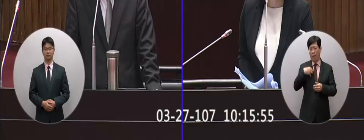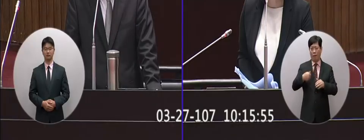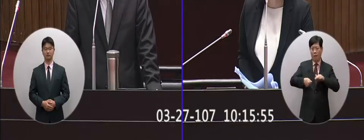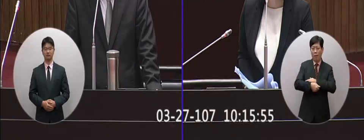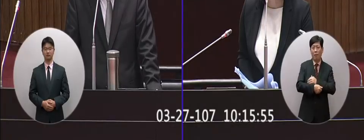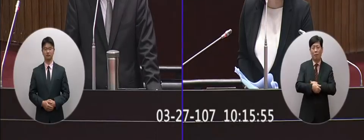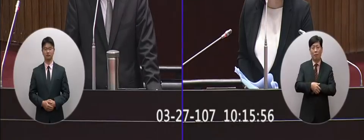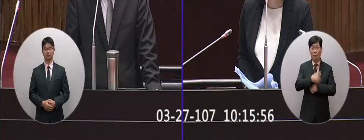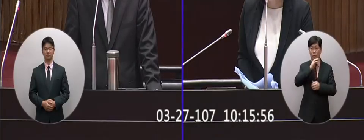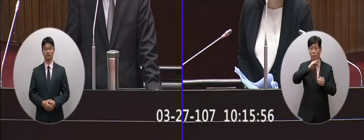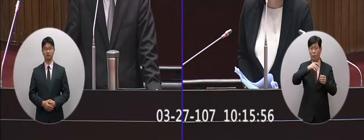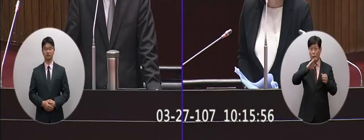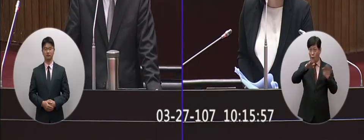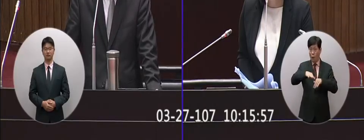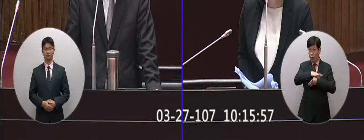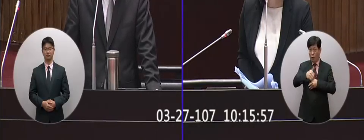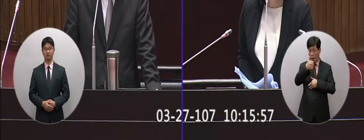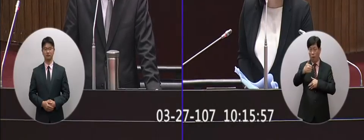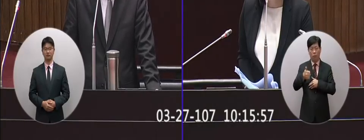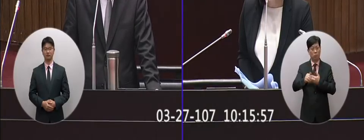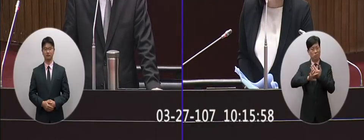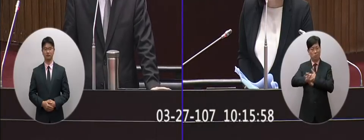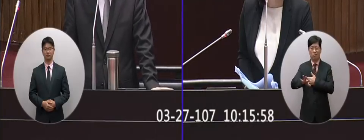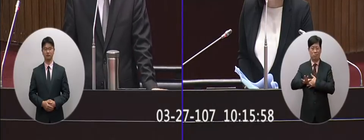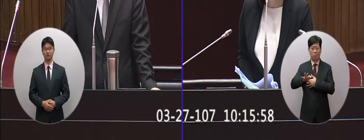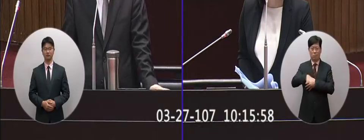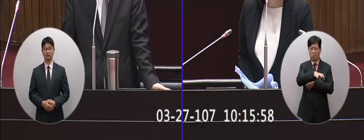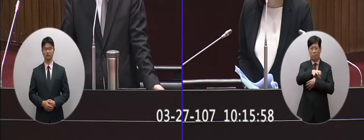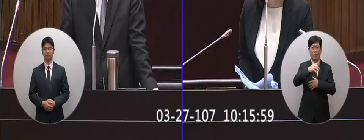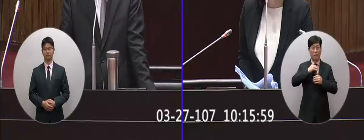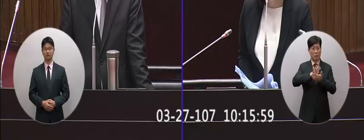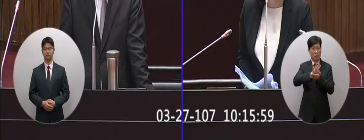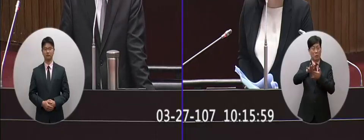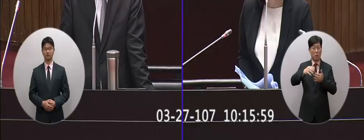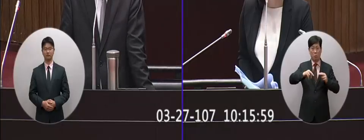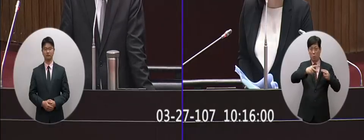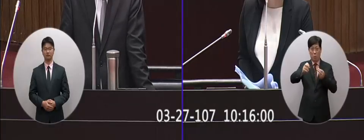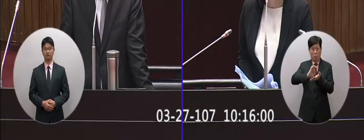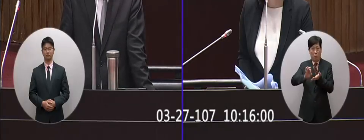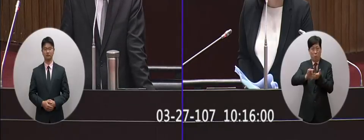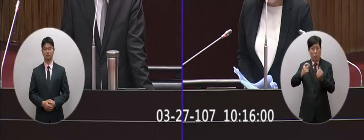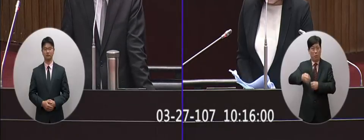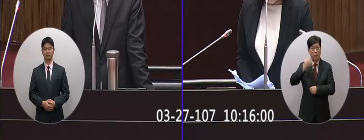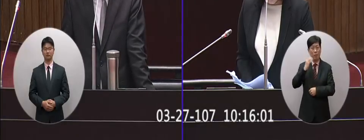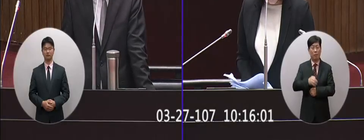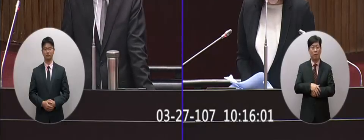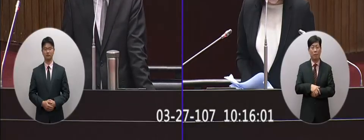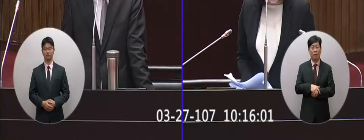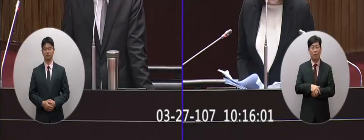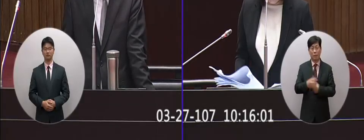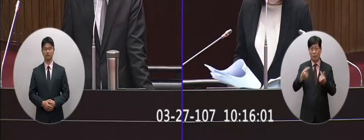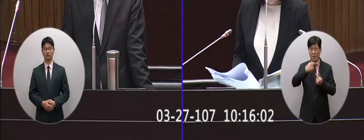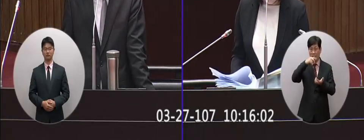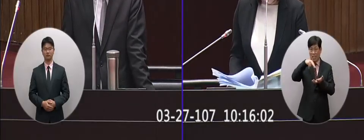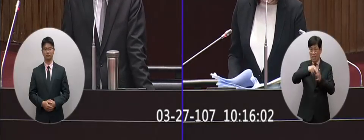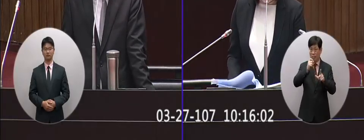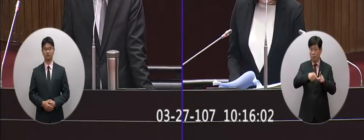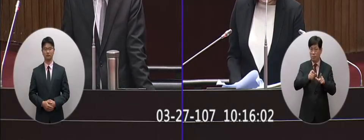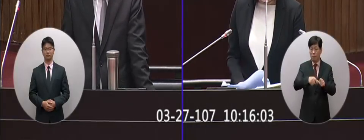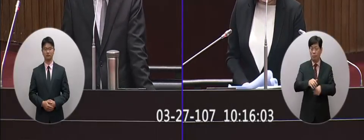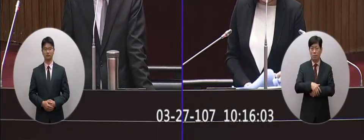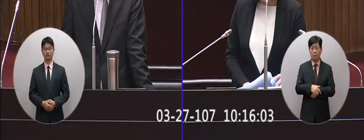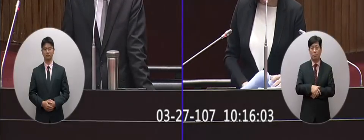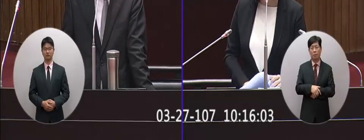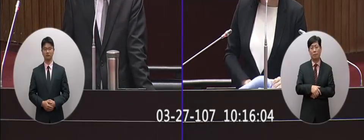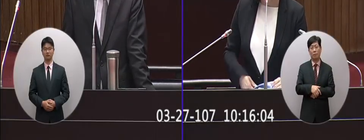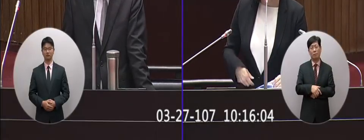们除了风场好以外，可是我们未来的维修成本也非常非常高。以日立来说，